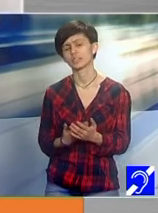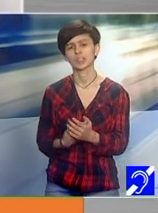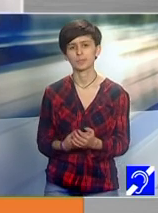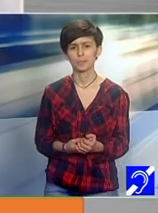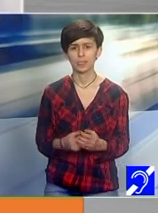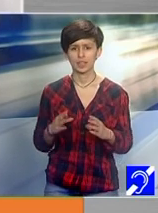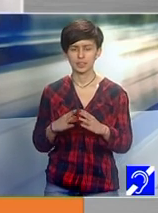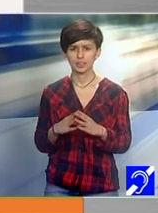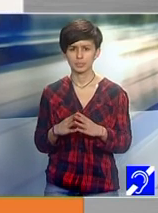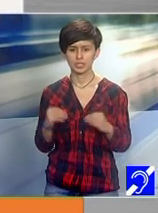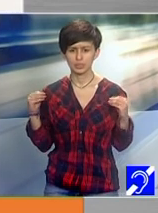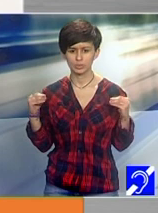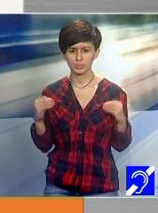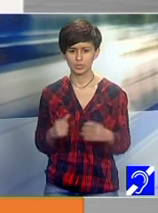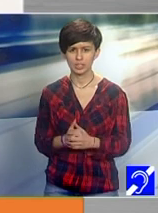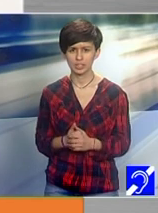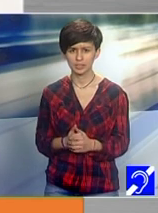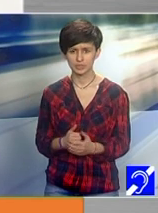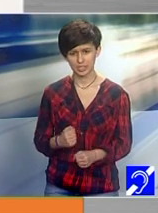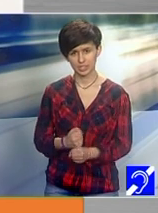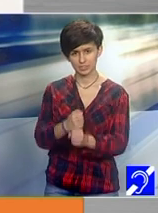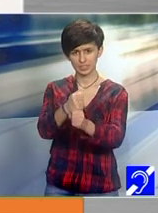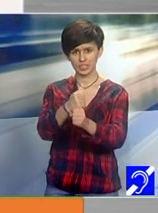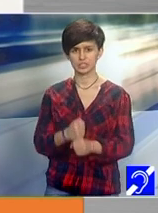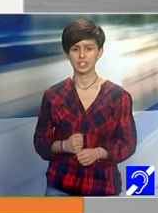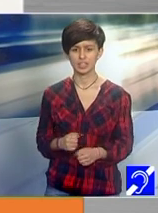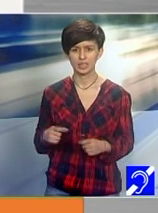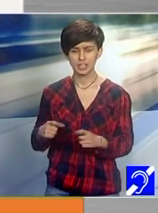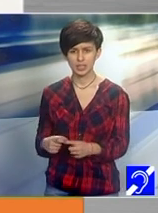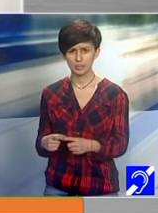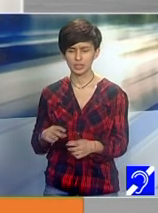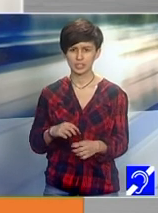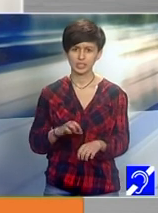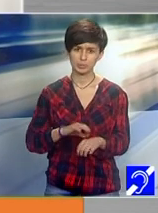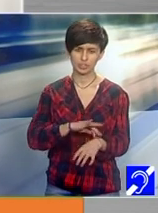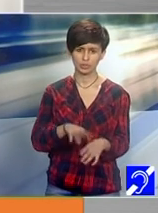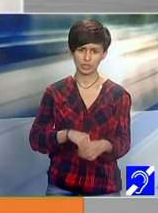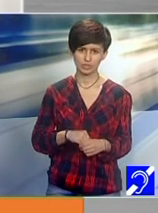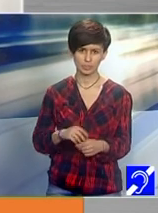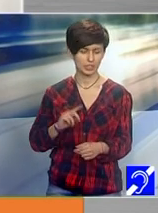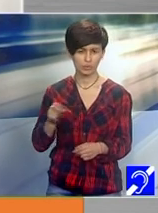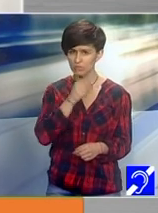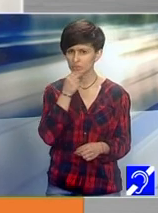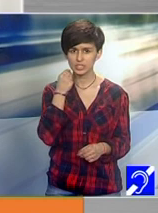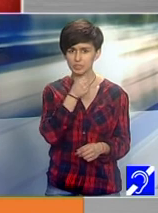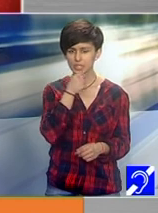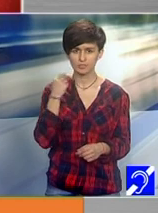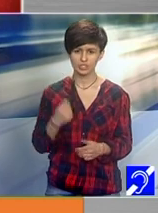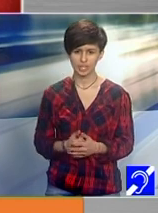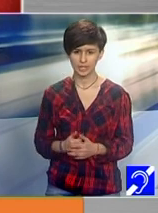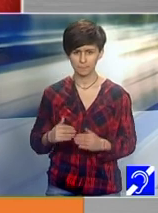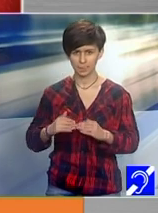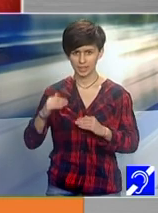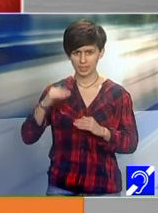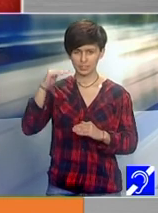de finanțare. Nici medicii de familie, cabinetele de medicină de familie nu au fost beneficiare, să zic așa, de o